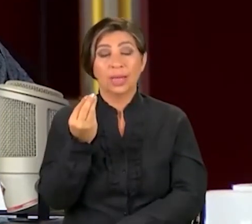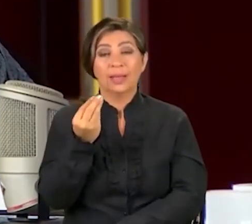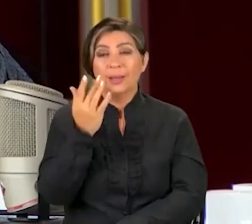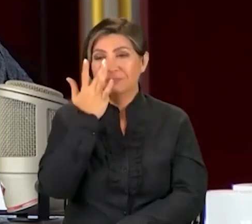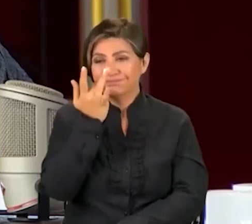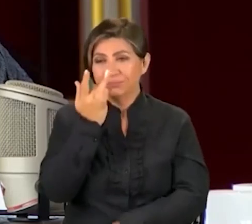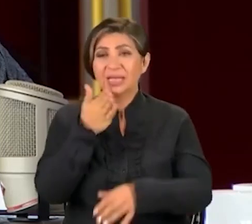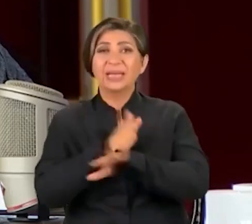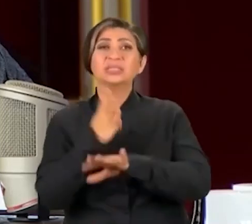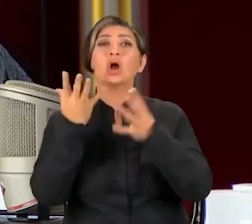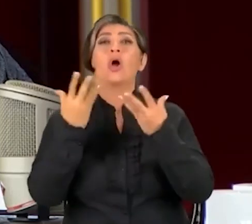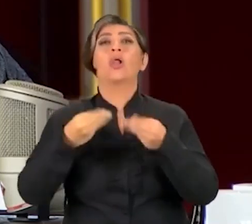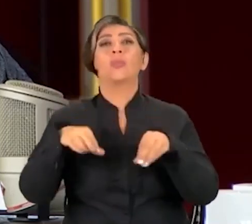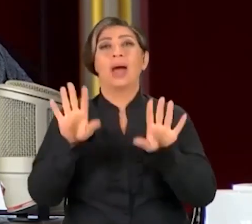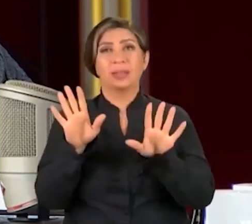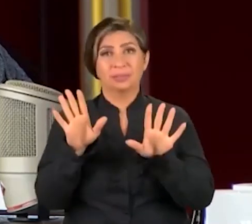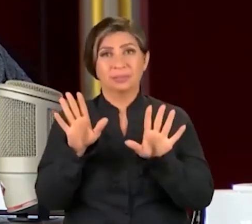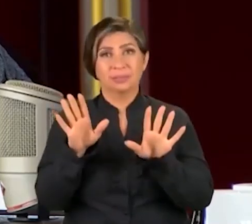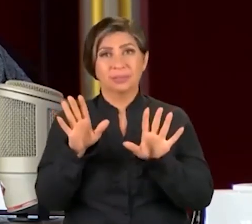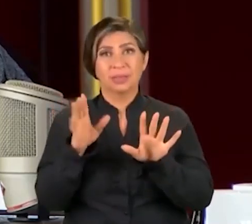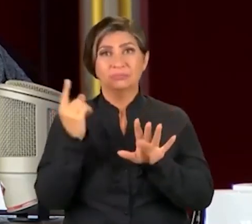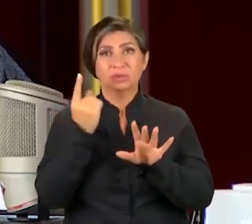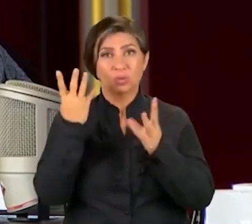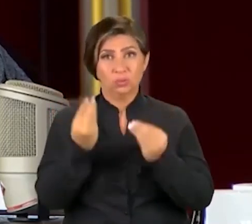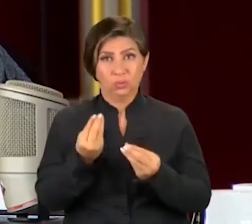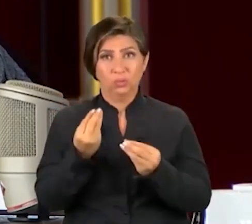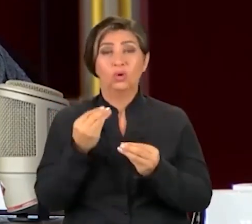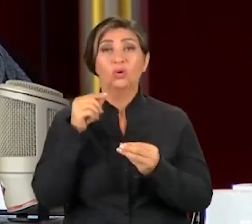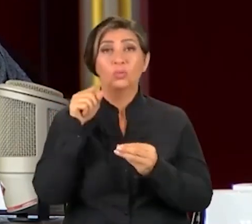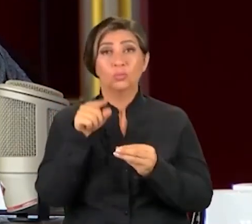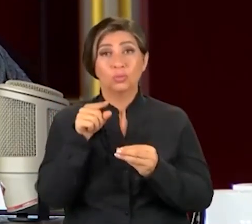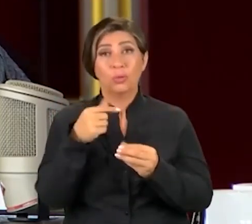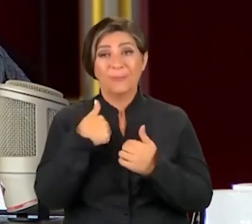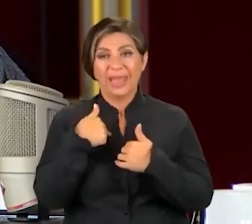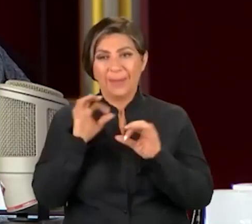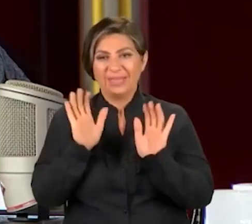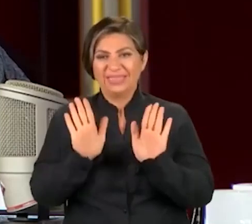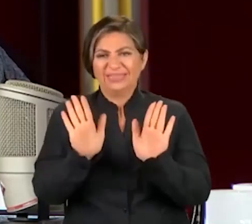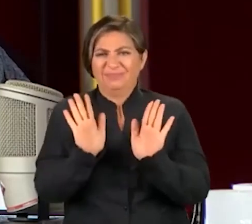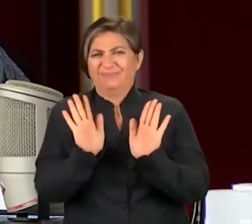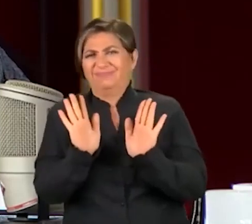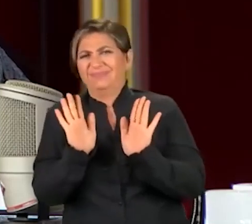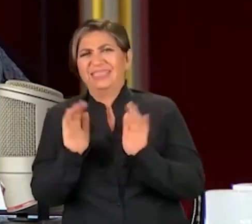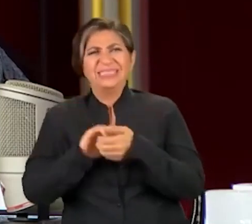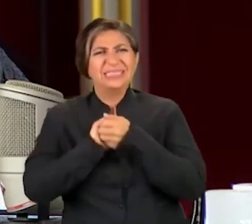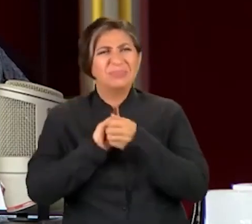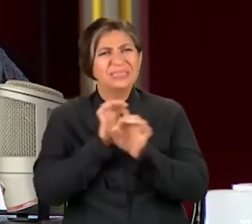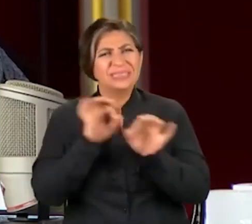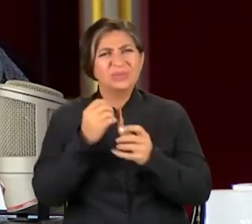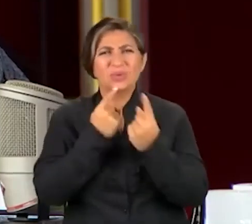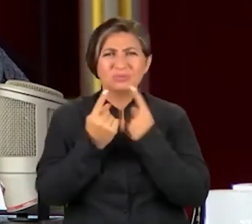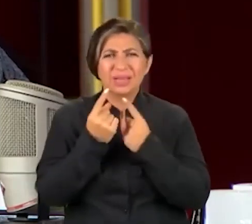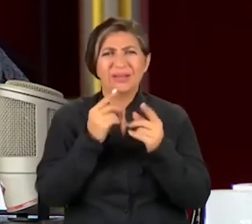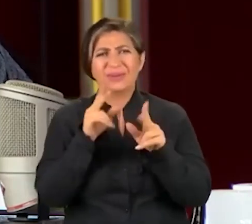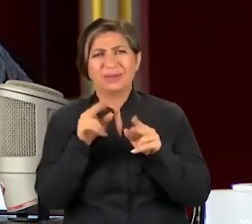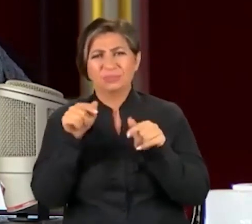yapay ve gerçek olmayan bir şey olduğunu ve bunu bana hep itici gelmiştir, böyle samimiyetsiz konuşmalar